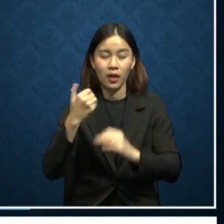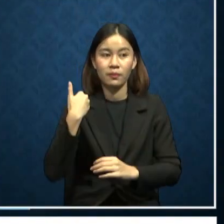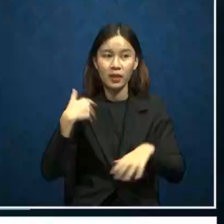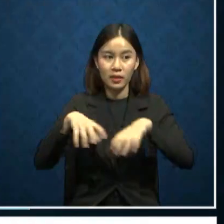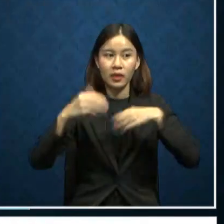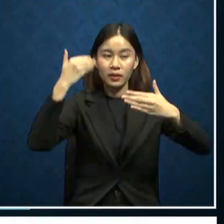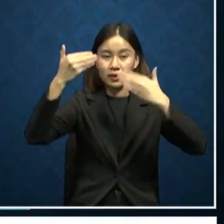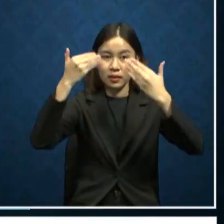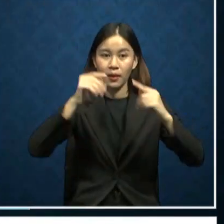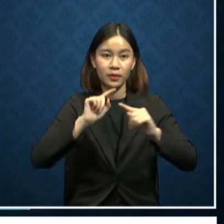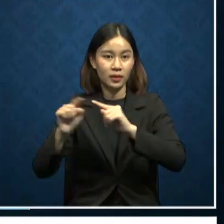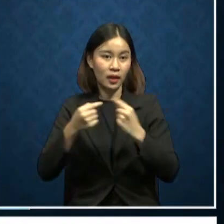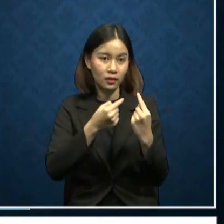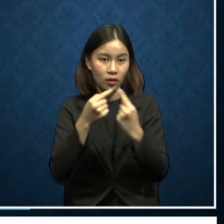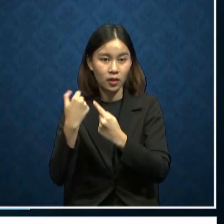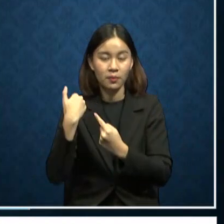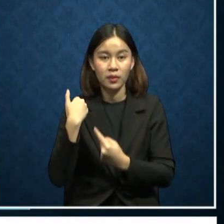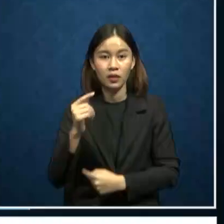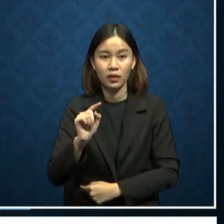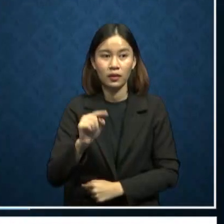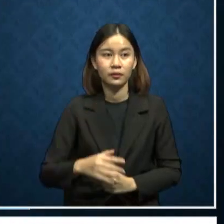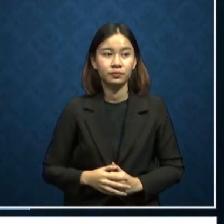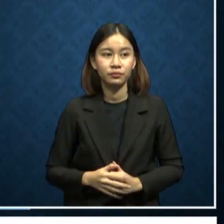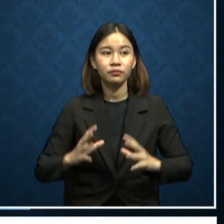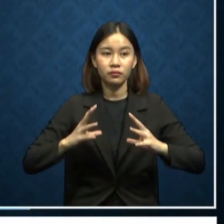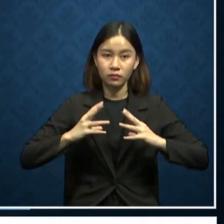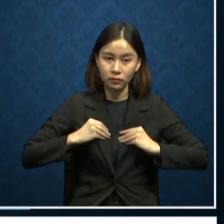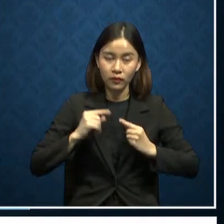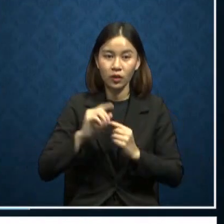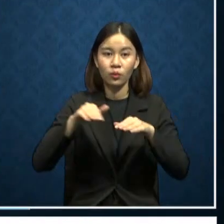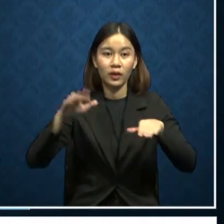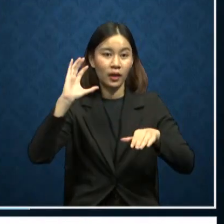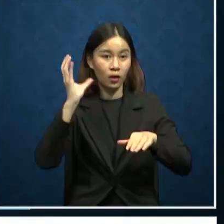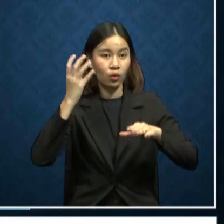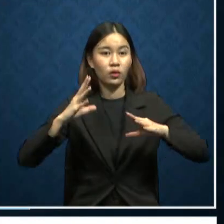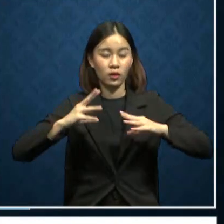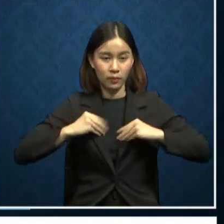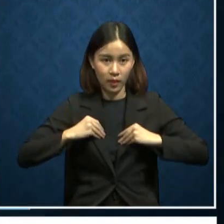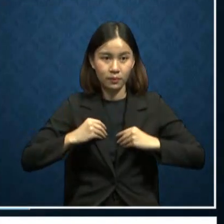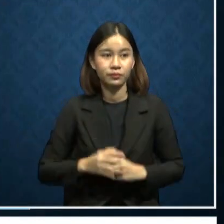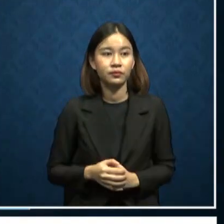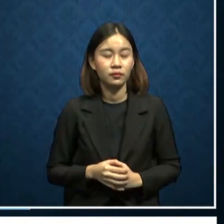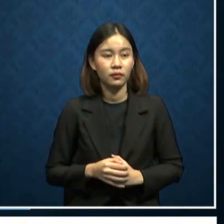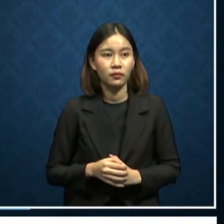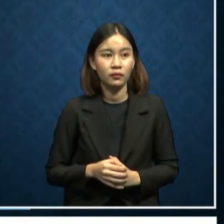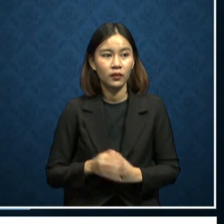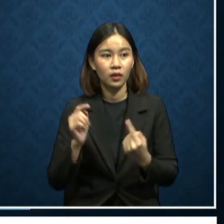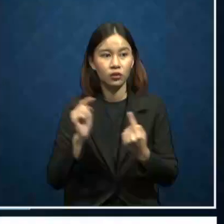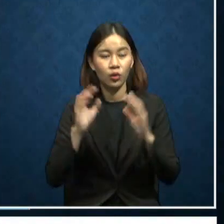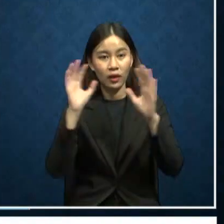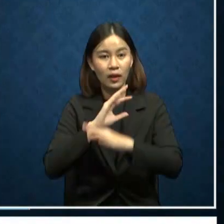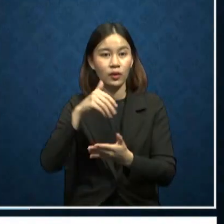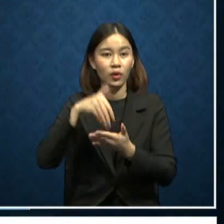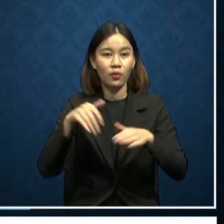กิจกรรมอย่างต่อเนื่องมีการเอ่อยอมรับของสากลแล้วก็เป็นส่วนที่เ่อค่อนข้างจะเป็น